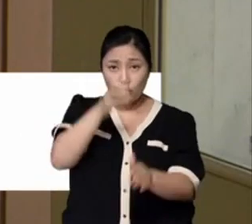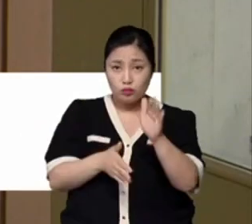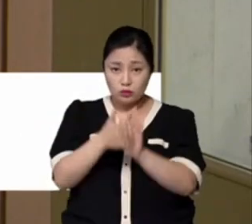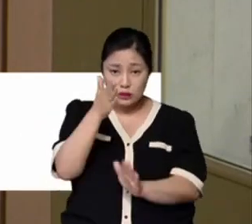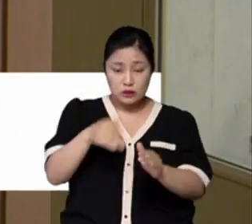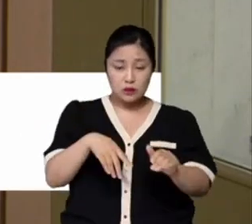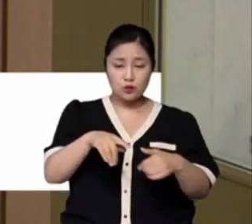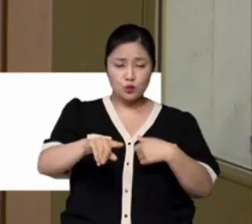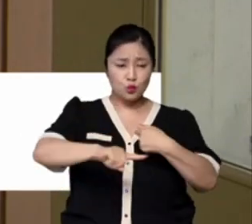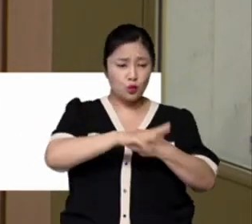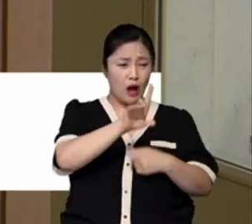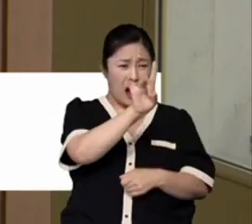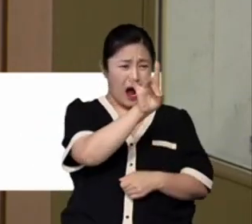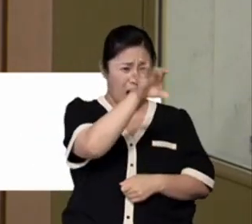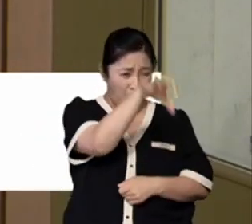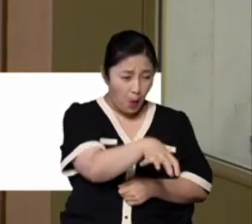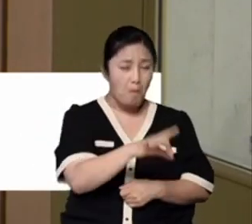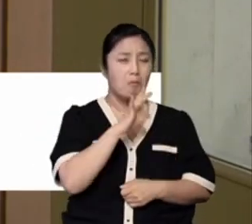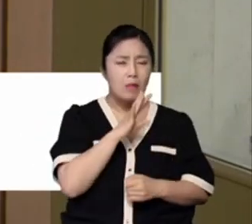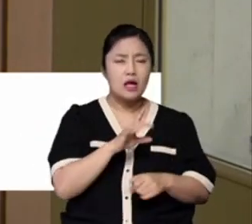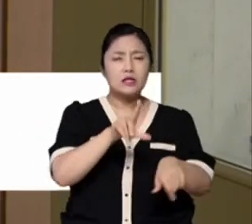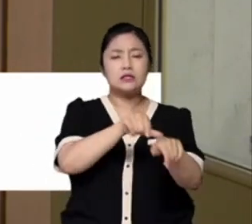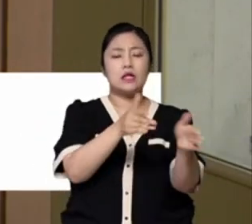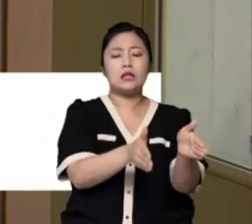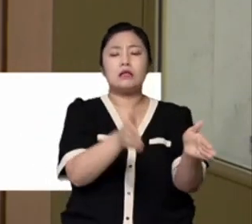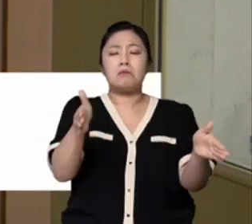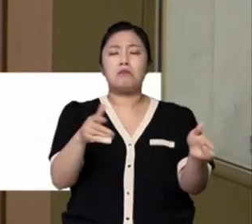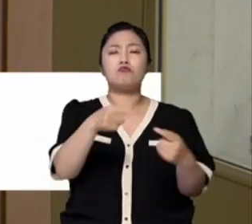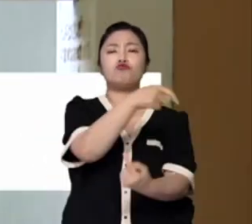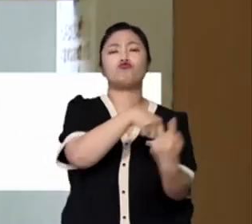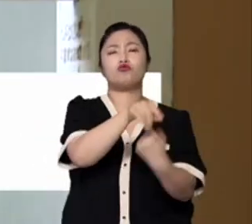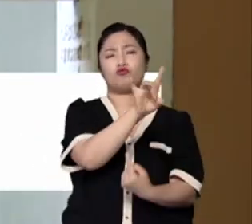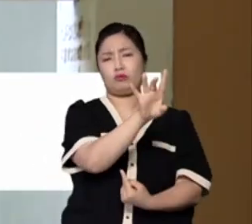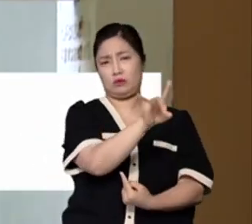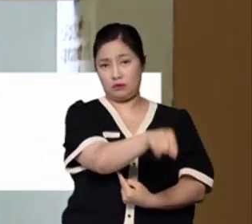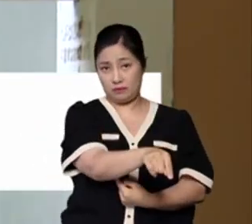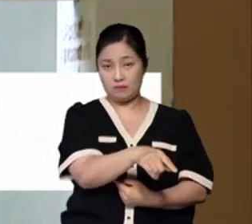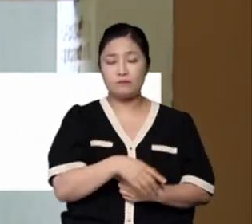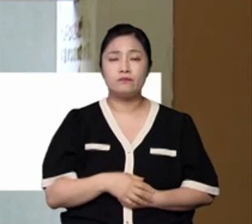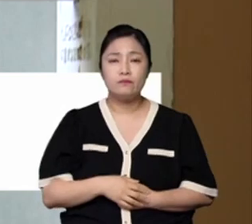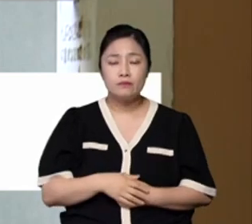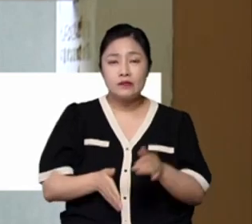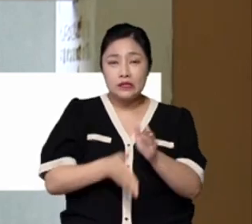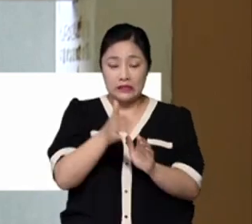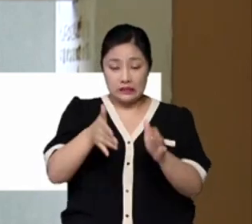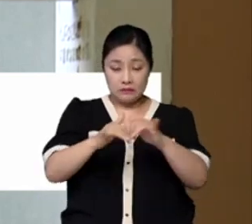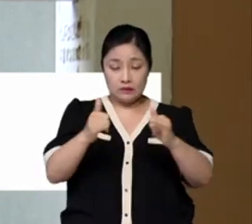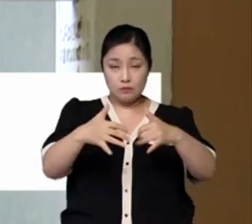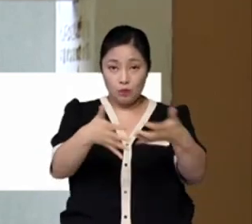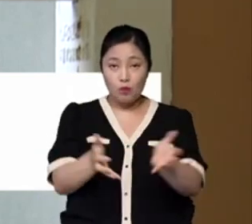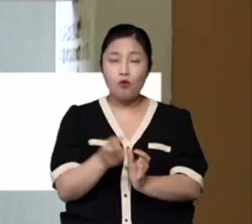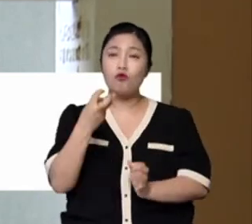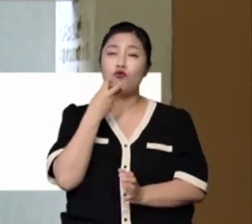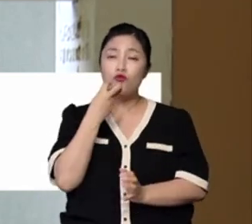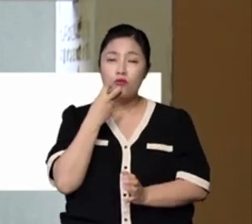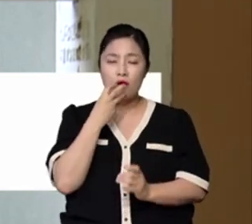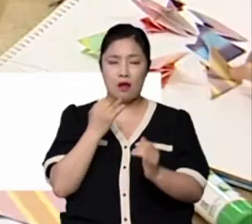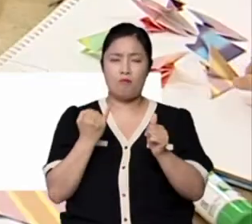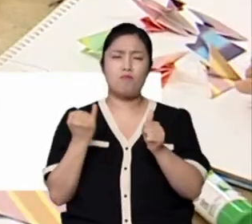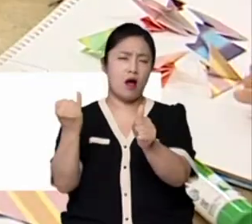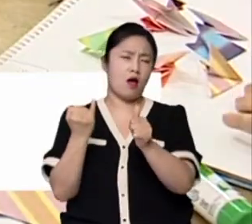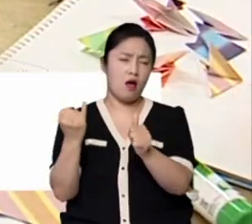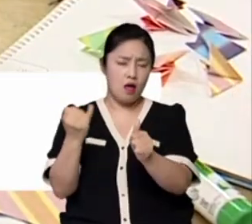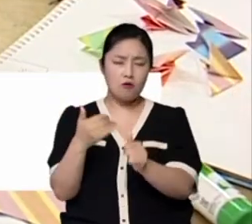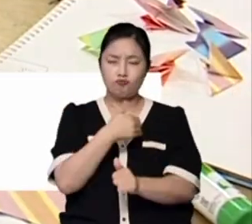시내 초등학교 한 곳만 돌봄교실을 연장 운영하고 있다고 밝혔습니다. 시민 모임은 서울은 맞벌이